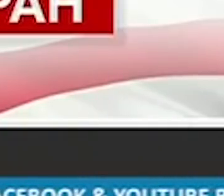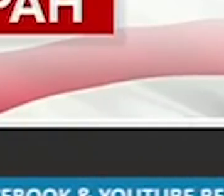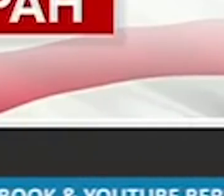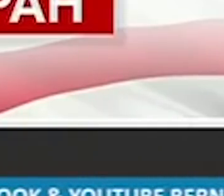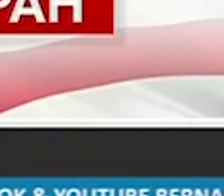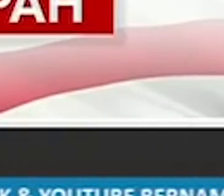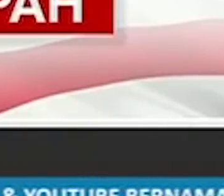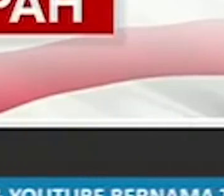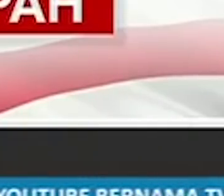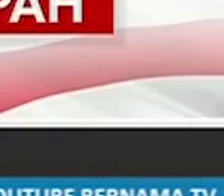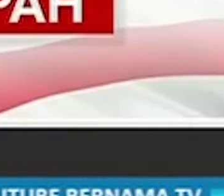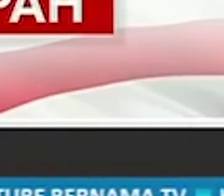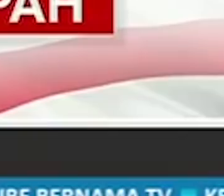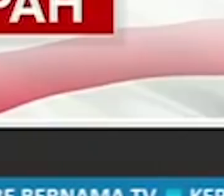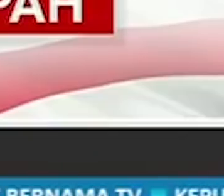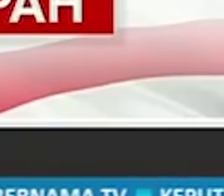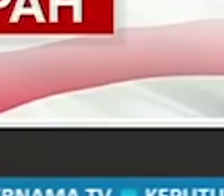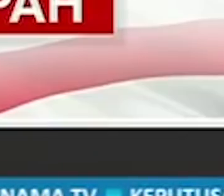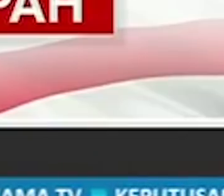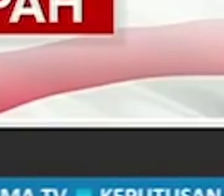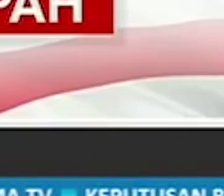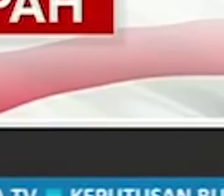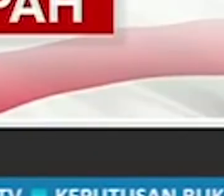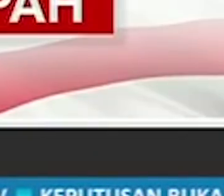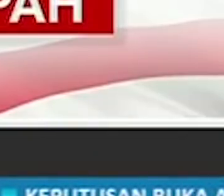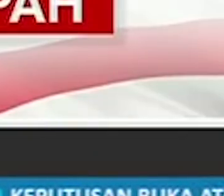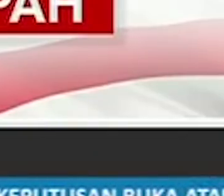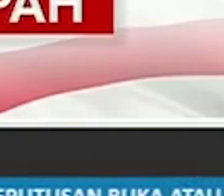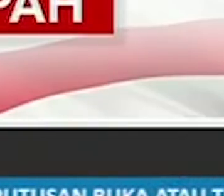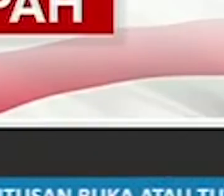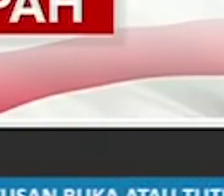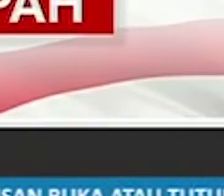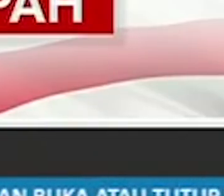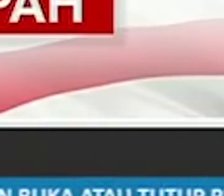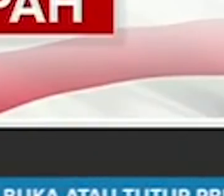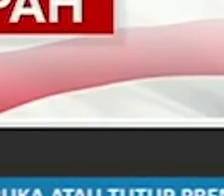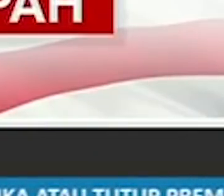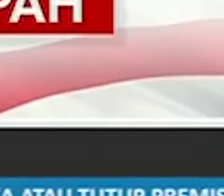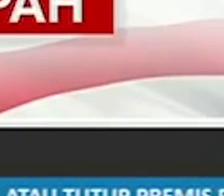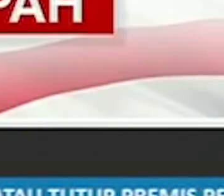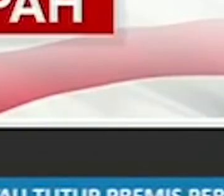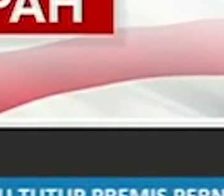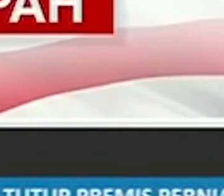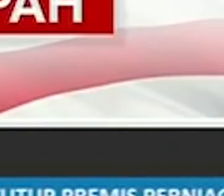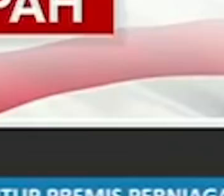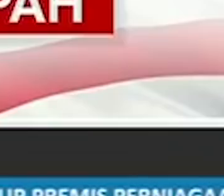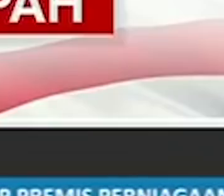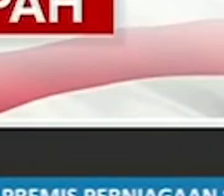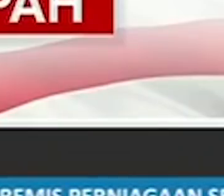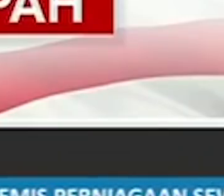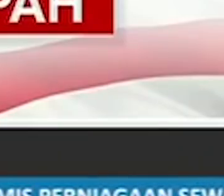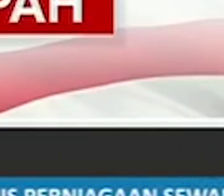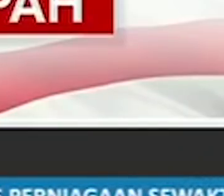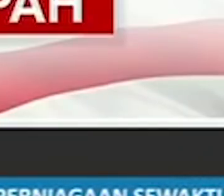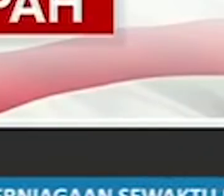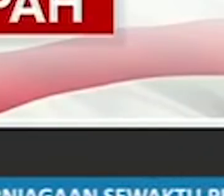bagi syari'at yang mempunyai bilangan pekerja 76 hingga 200 orang saya